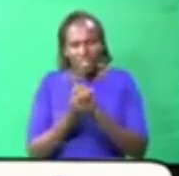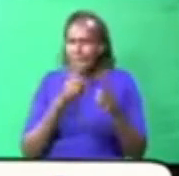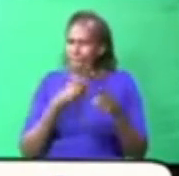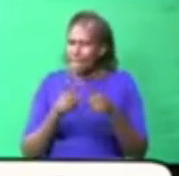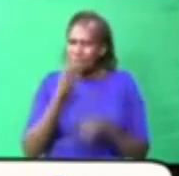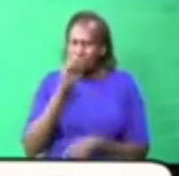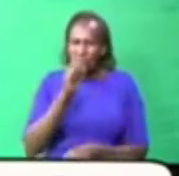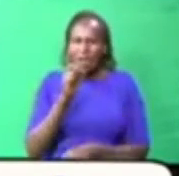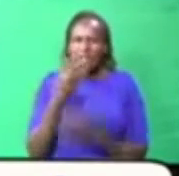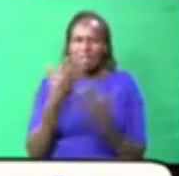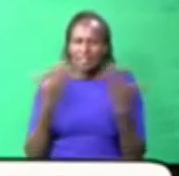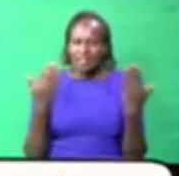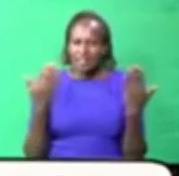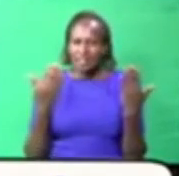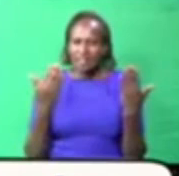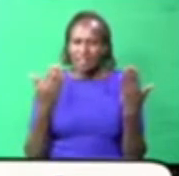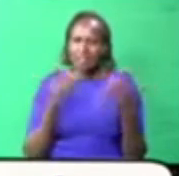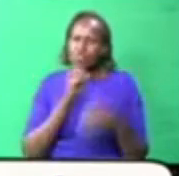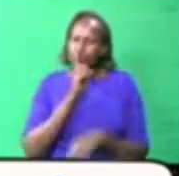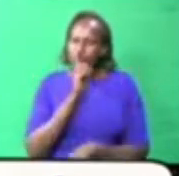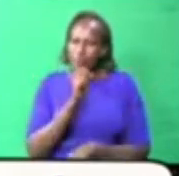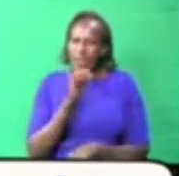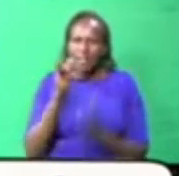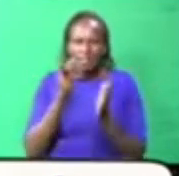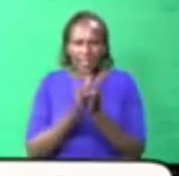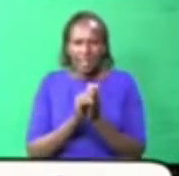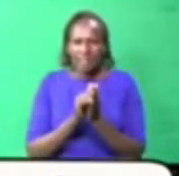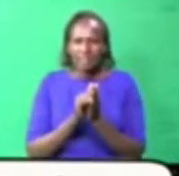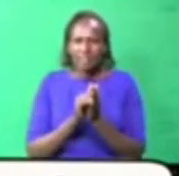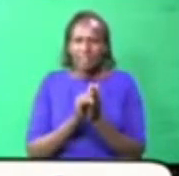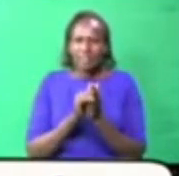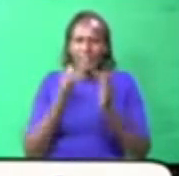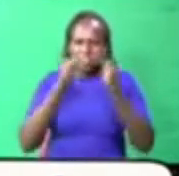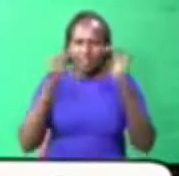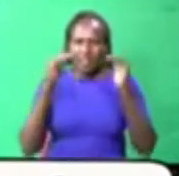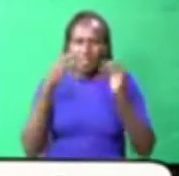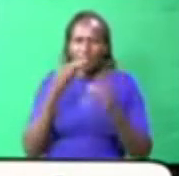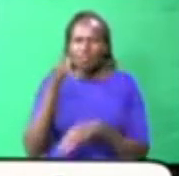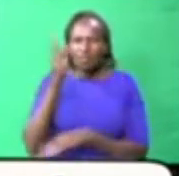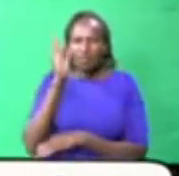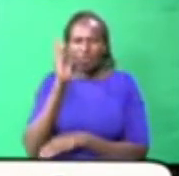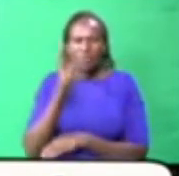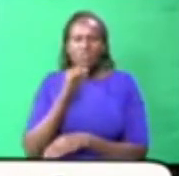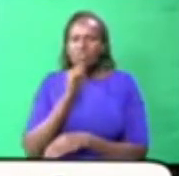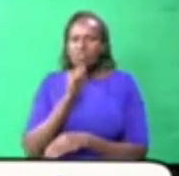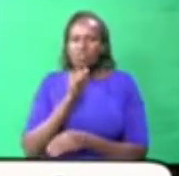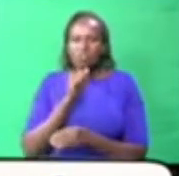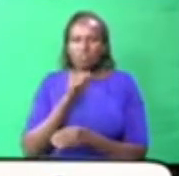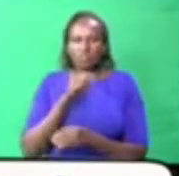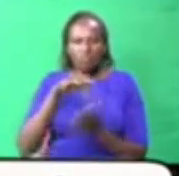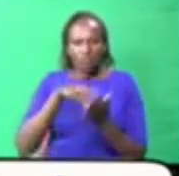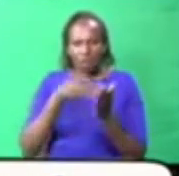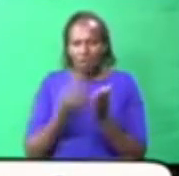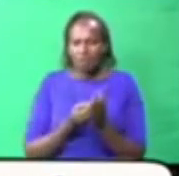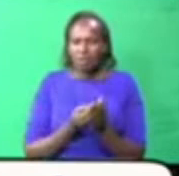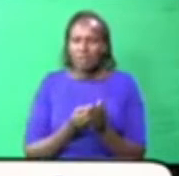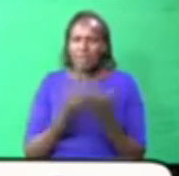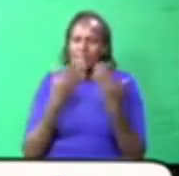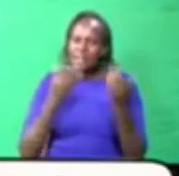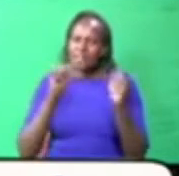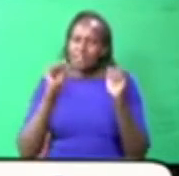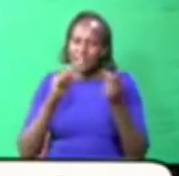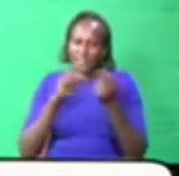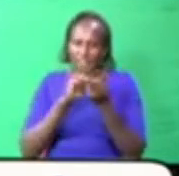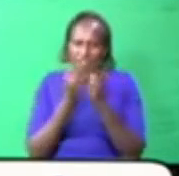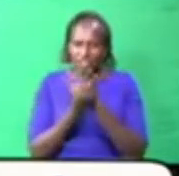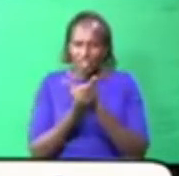thing is sure, that the standard of God shall never go down. Nikwambie kwamba mambo yote yanaweza badilika. Lakini